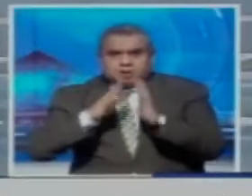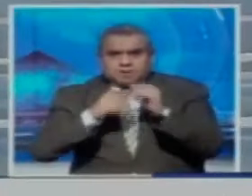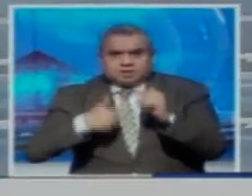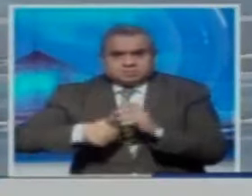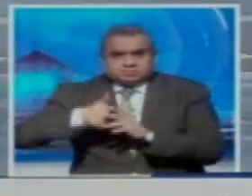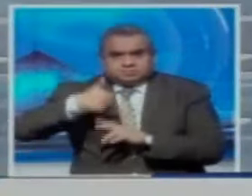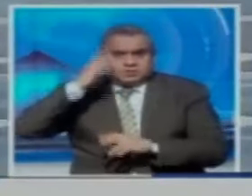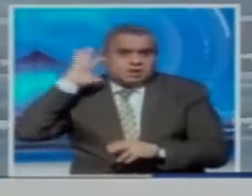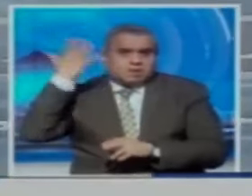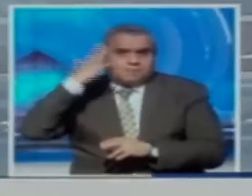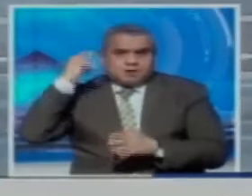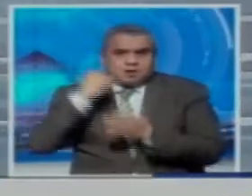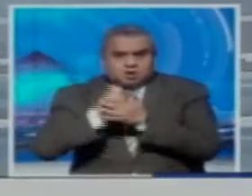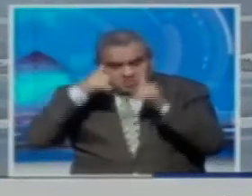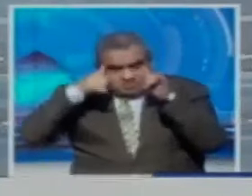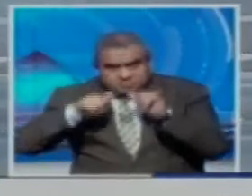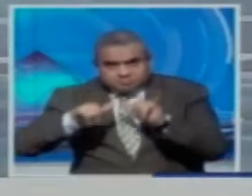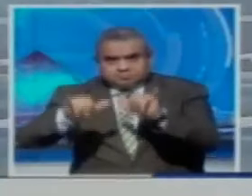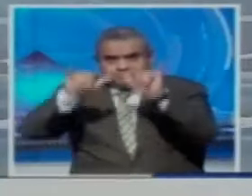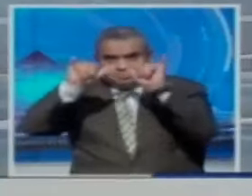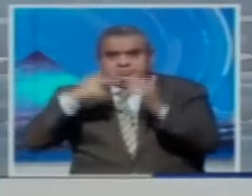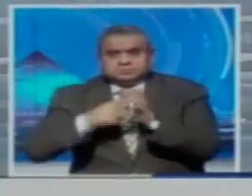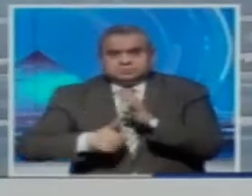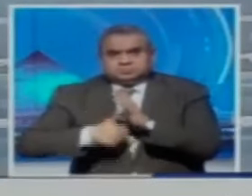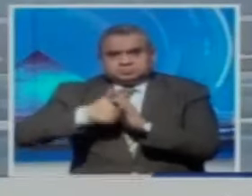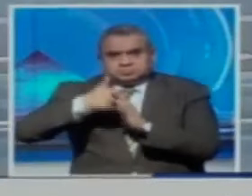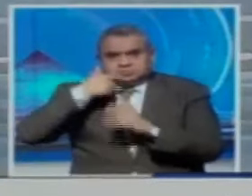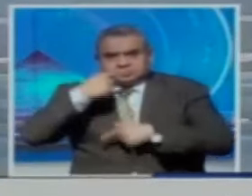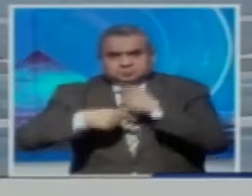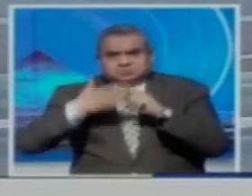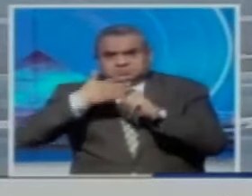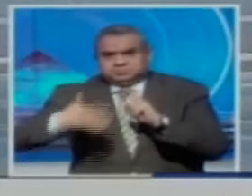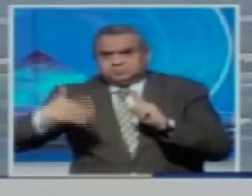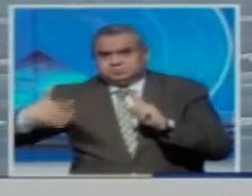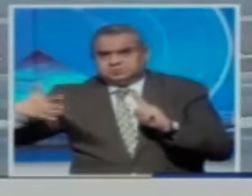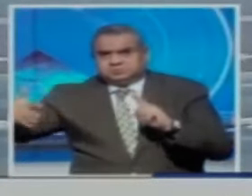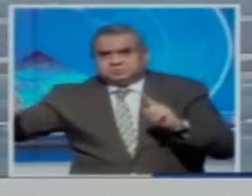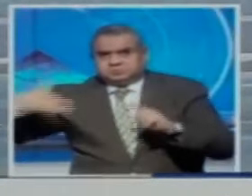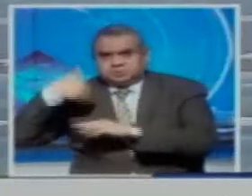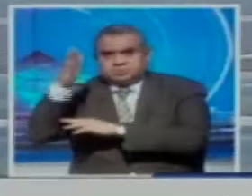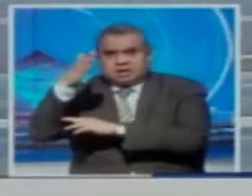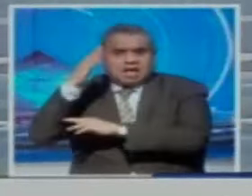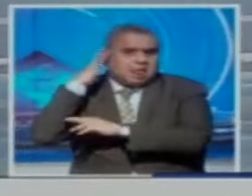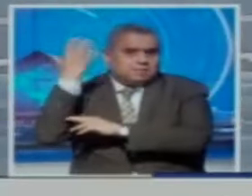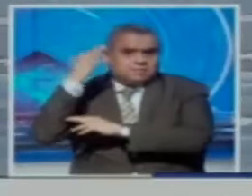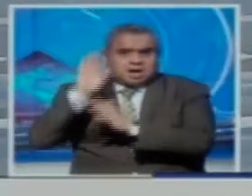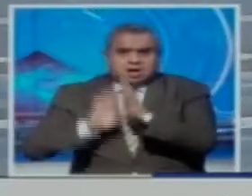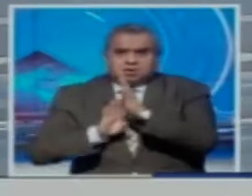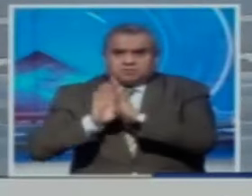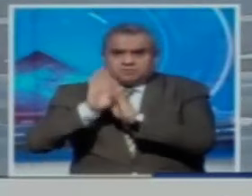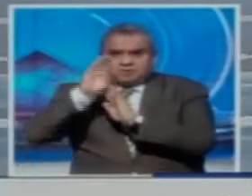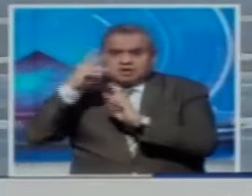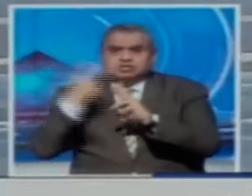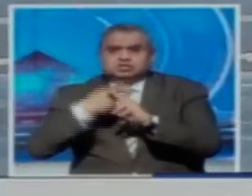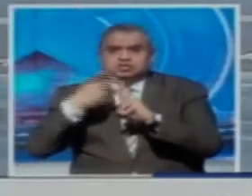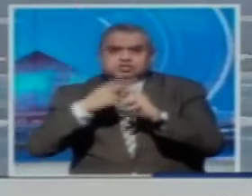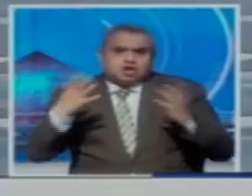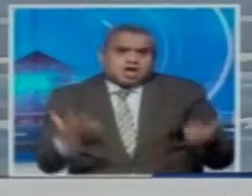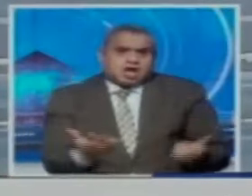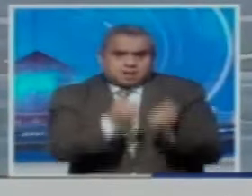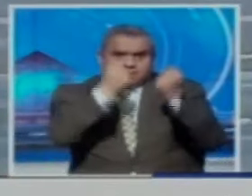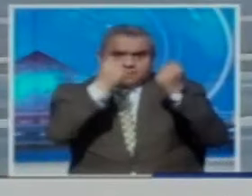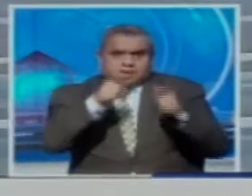غنية بأبنائها الأوفياء جيلا بعد جيل يسلمون راية الوطن عزيزة أبية بفضل تلاحم